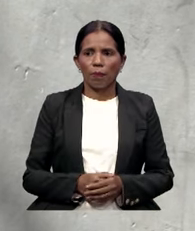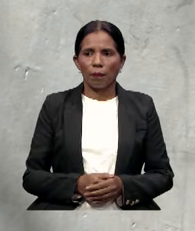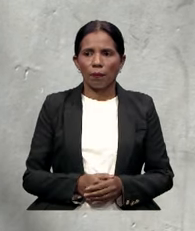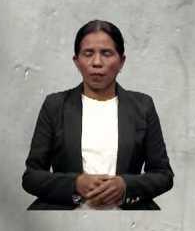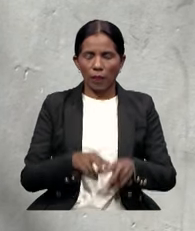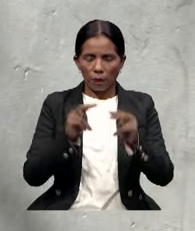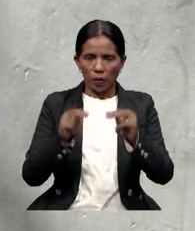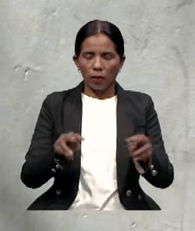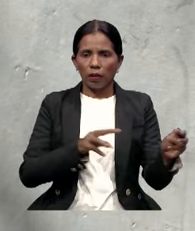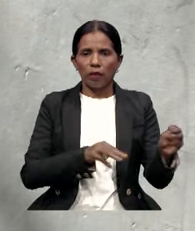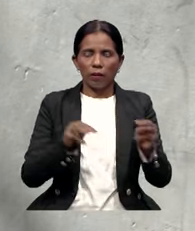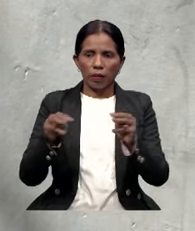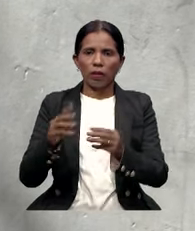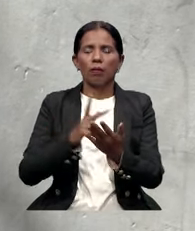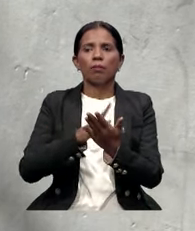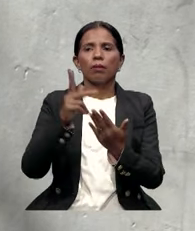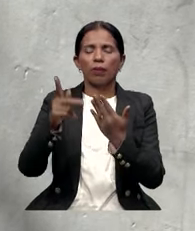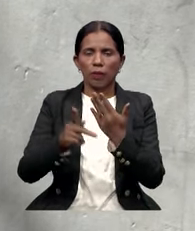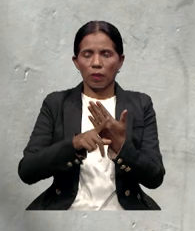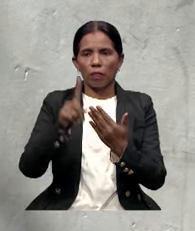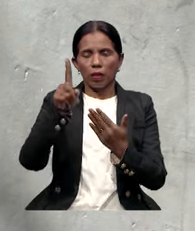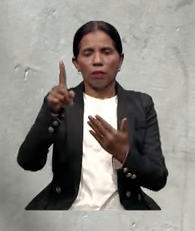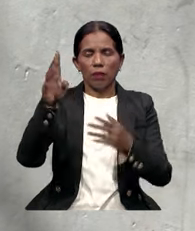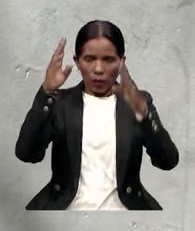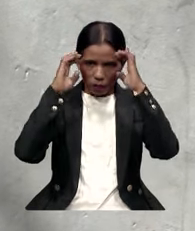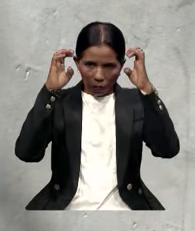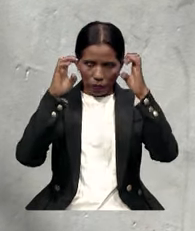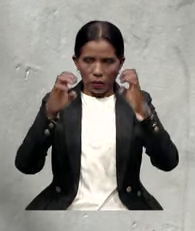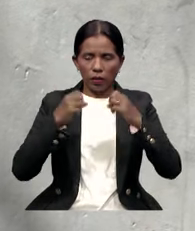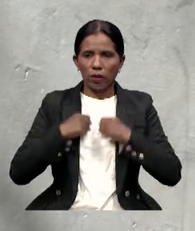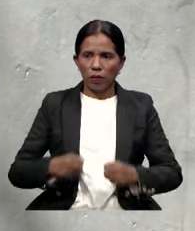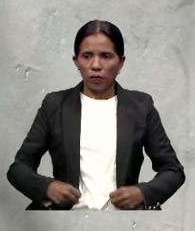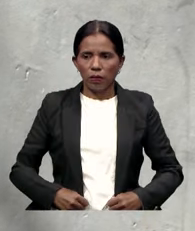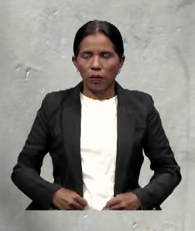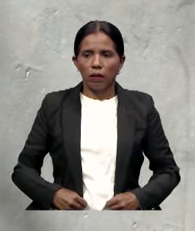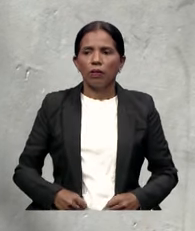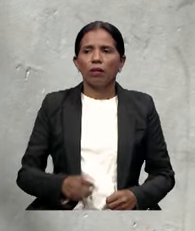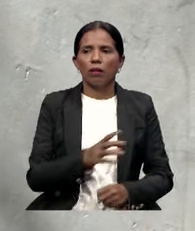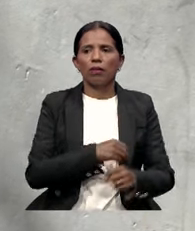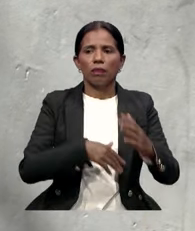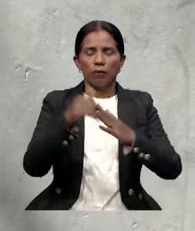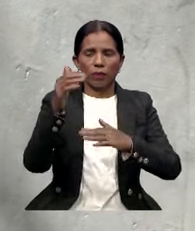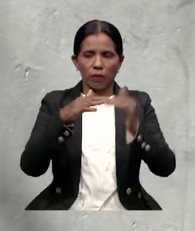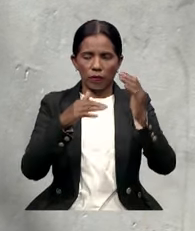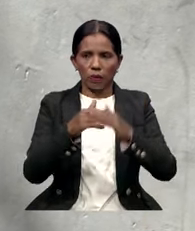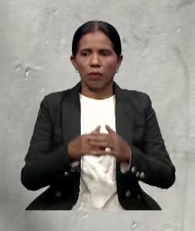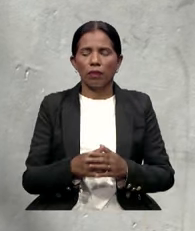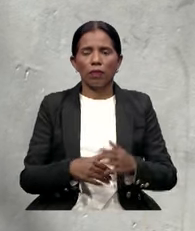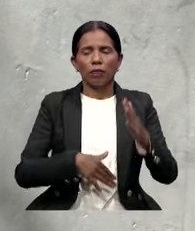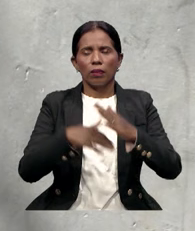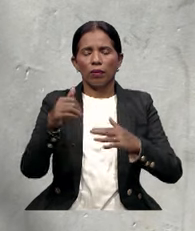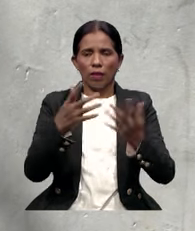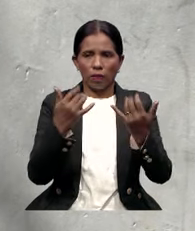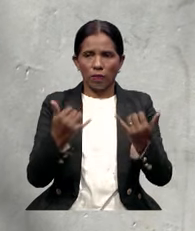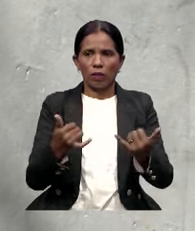Persija dia ma programa ida ba edukasaun Saudi o infrastruktur infrastruktur agora